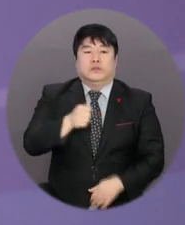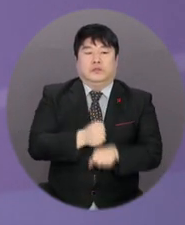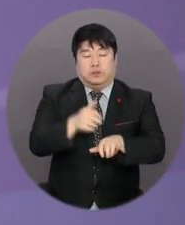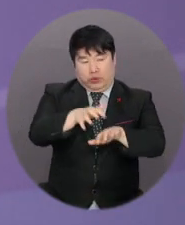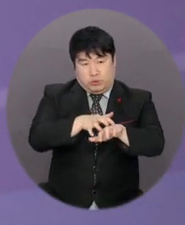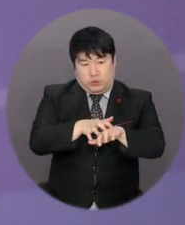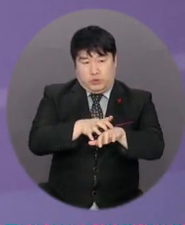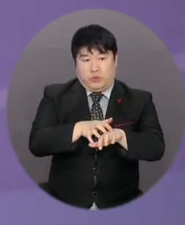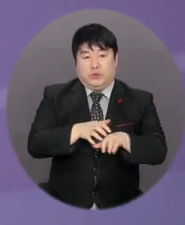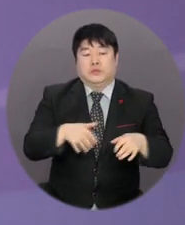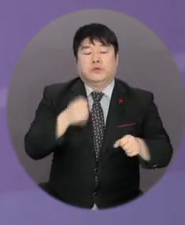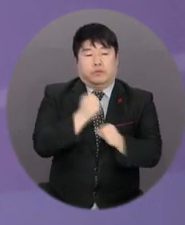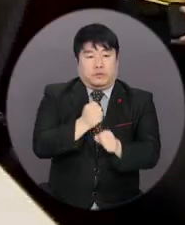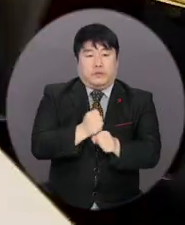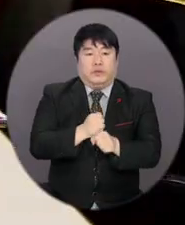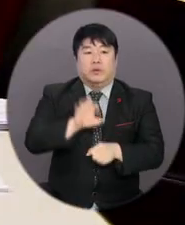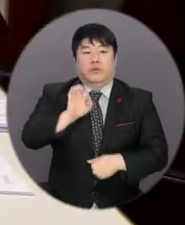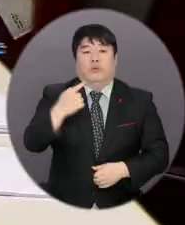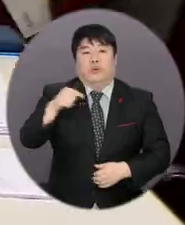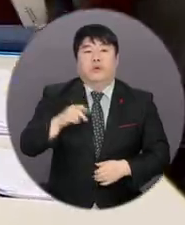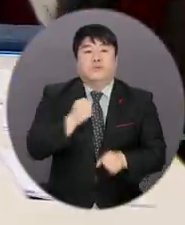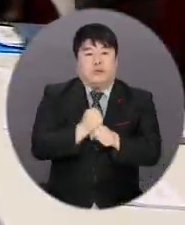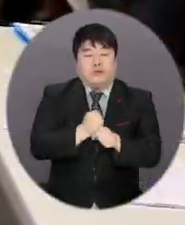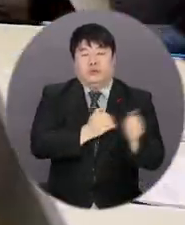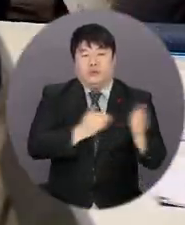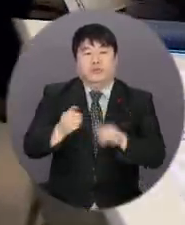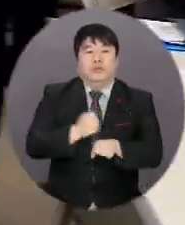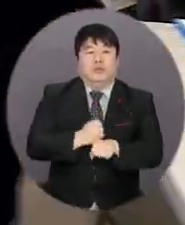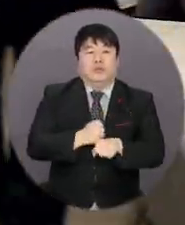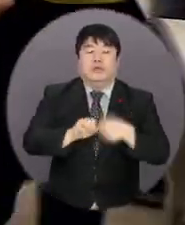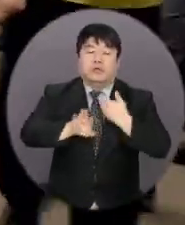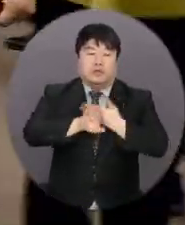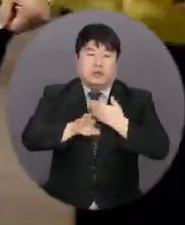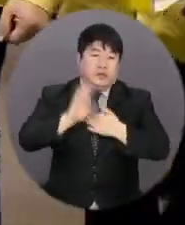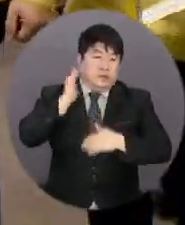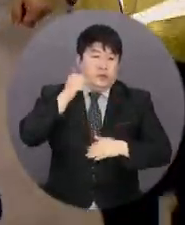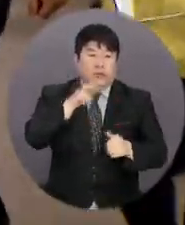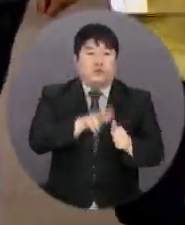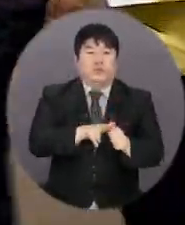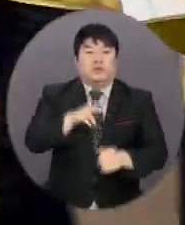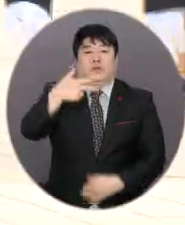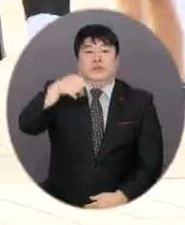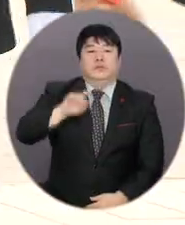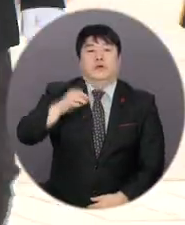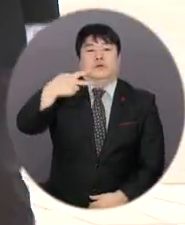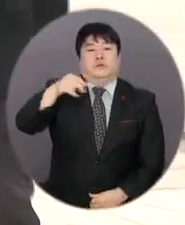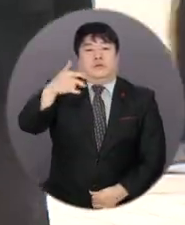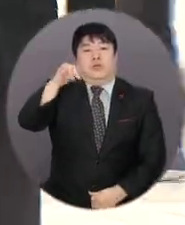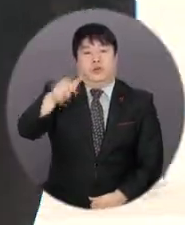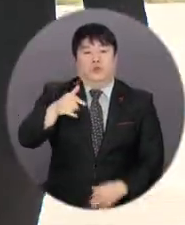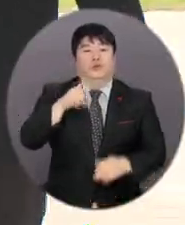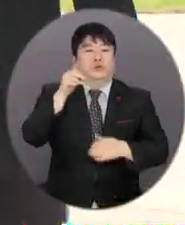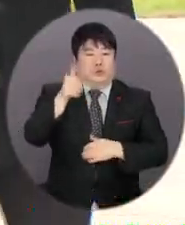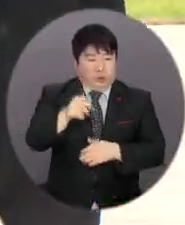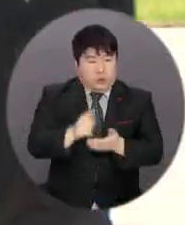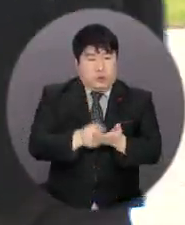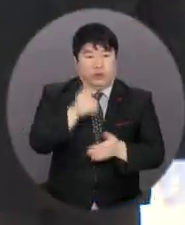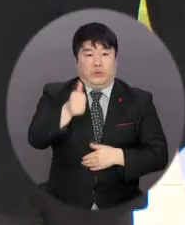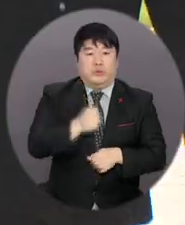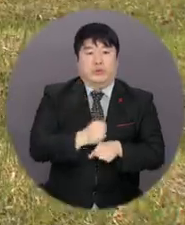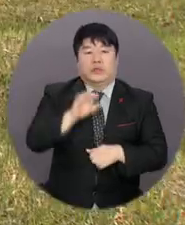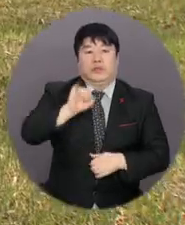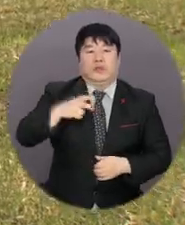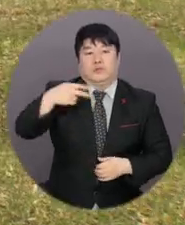포럼 발족을 준비하고 있습니다. 여권 내 또 다른 대선 주자로 분류되는 정세균 총리와 임종석 전 청와대